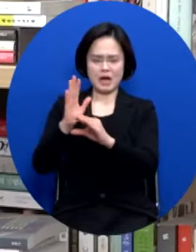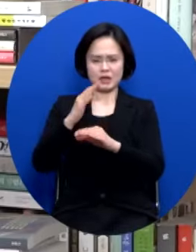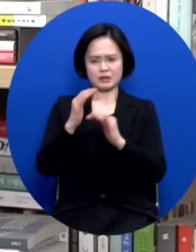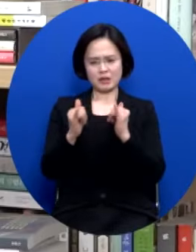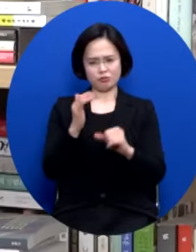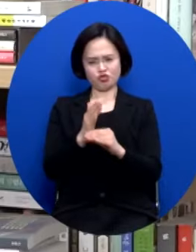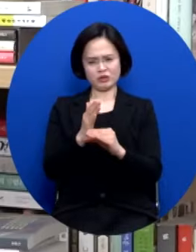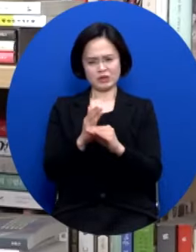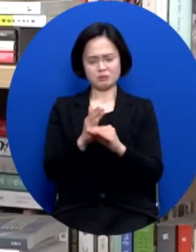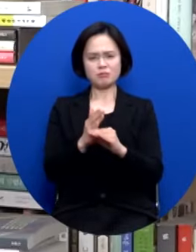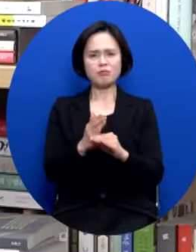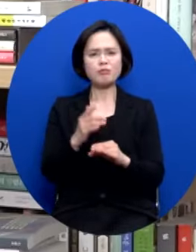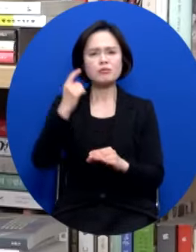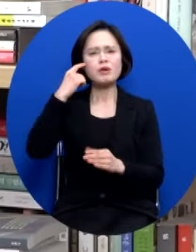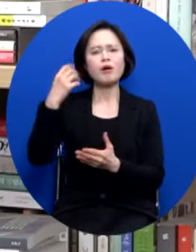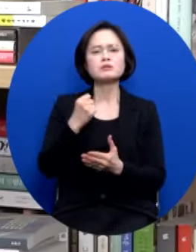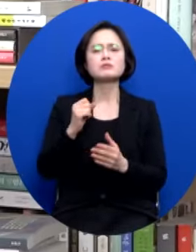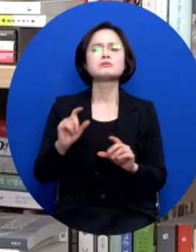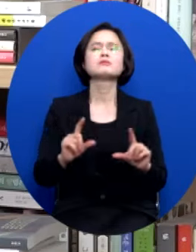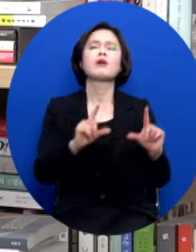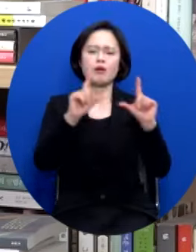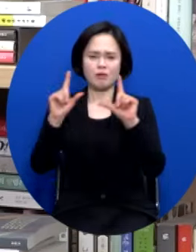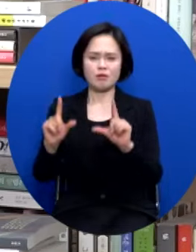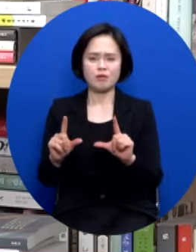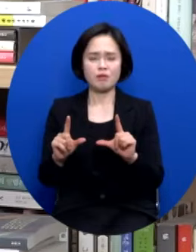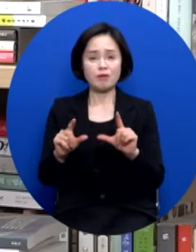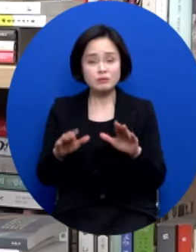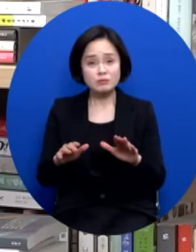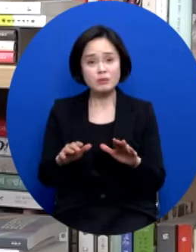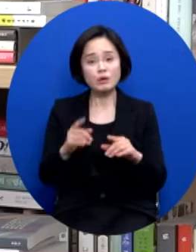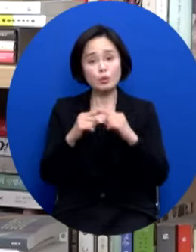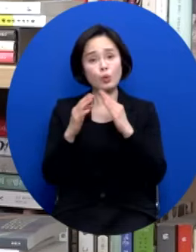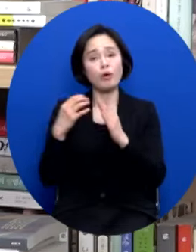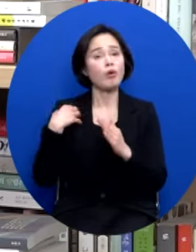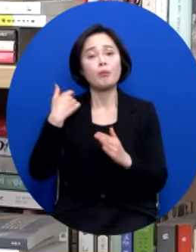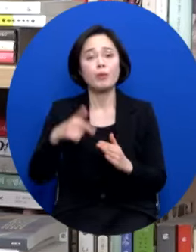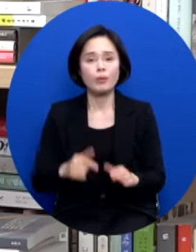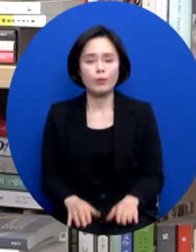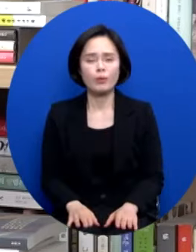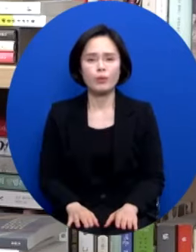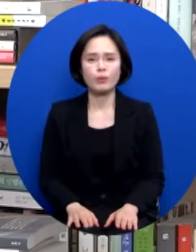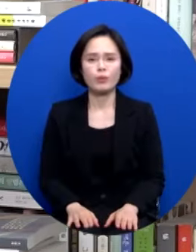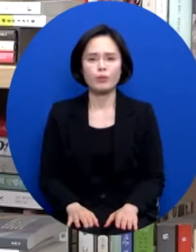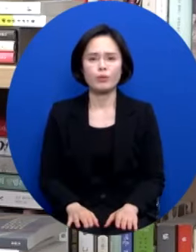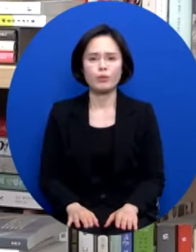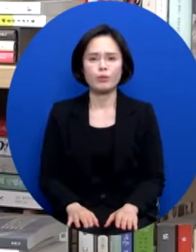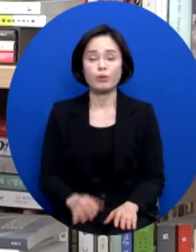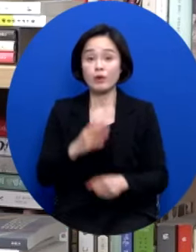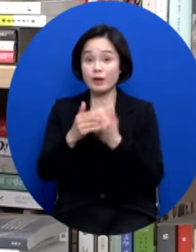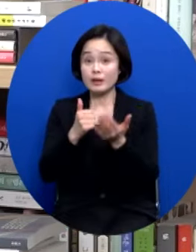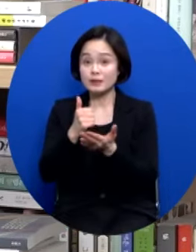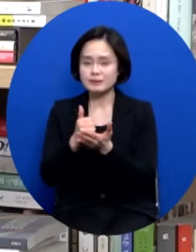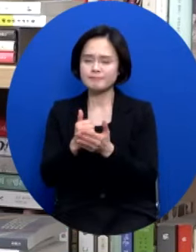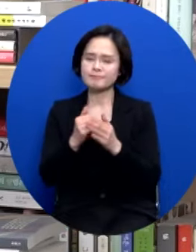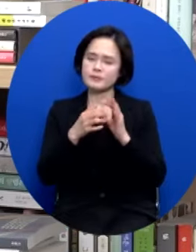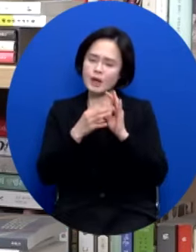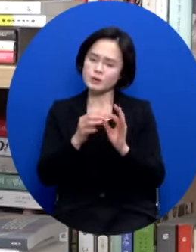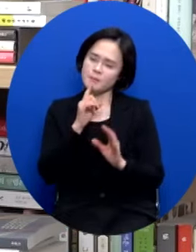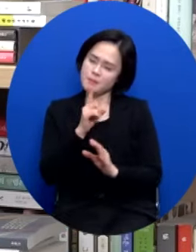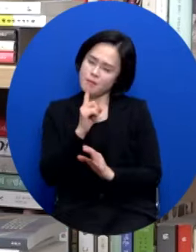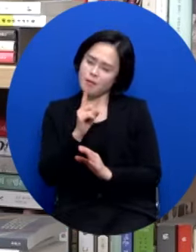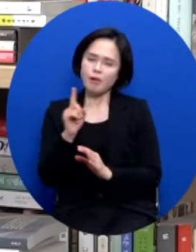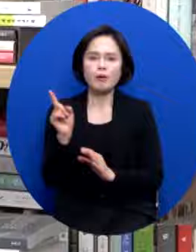될까요? 우리가 성경 말씀에서 볼 수 있는 것은 인본주의와 포스트 모던 시대에 있어서 하나님께서 계속 말씀하시는 것이 내